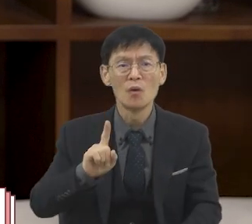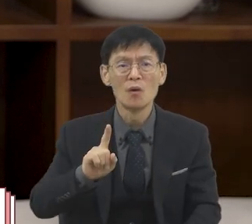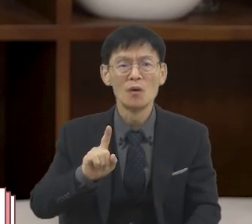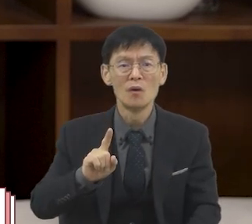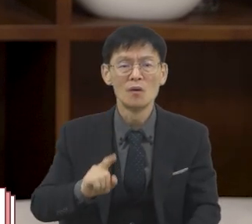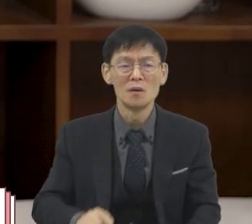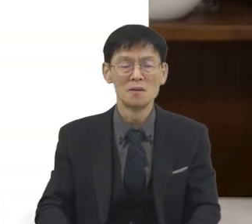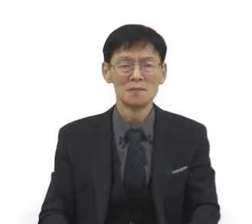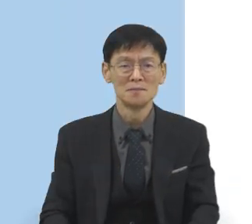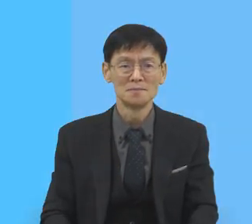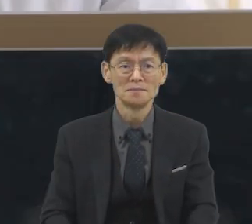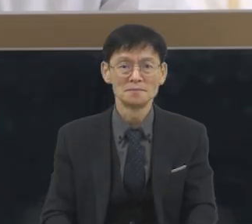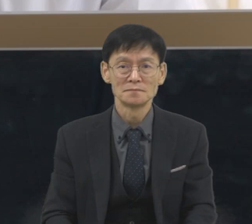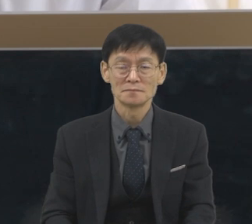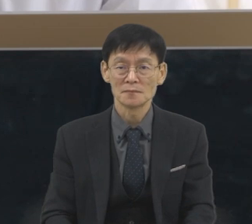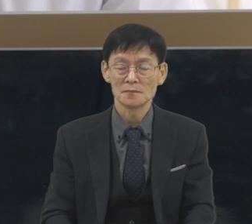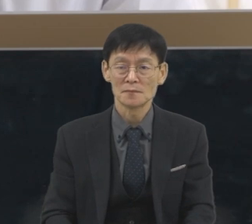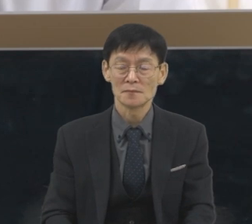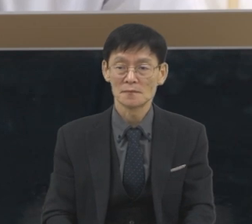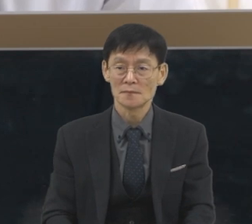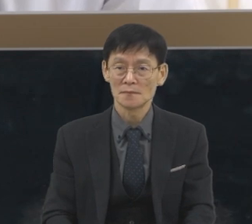어떨까요?